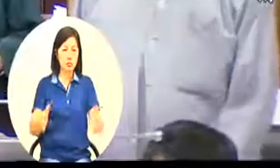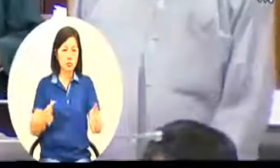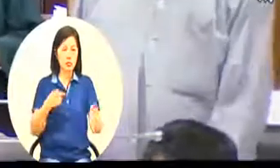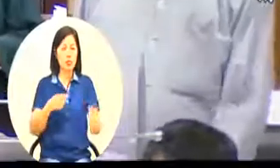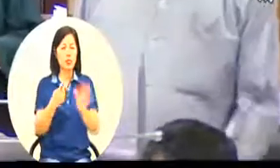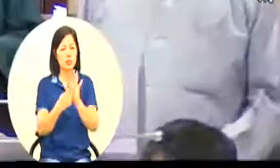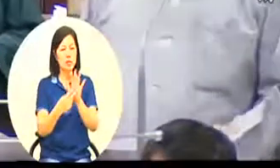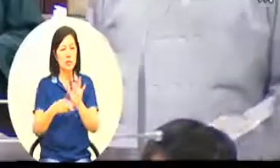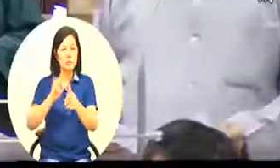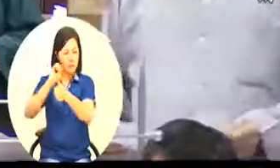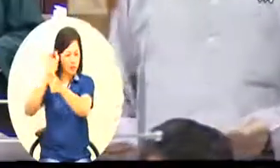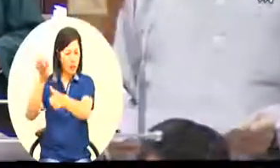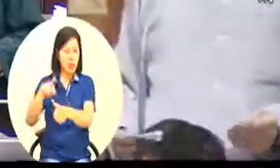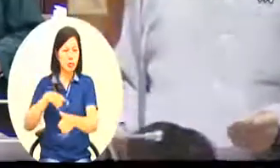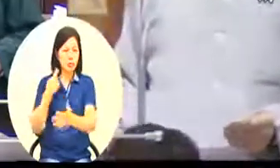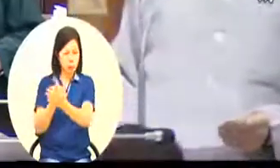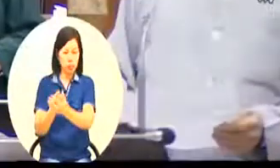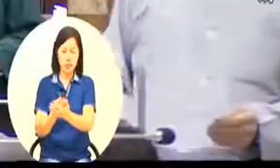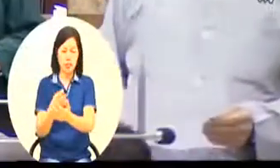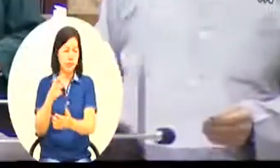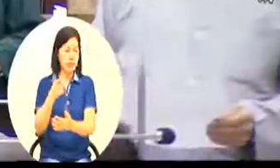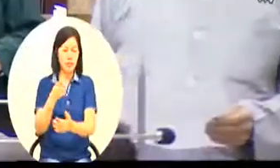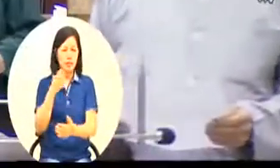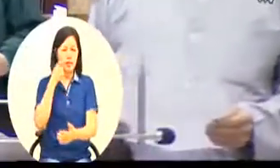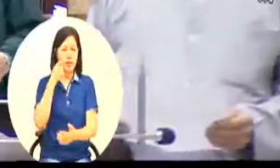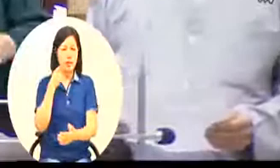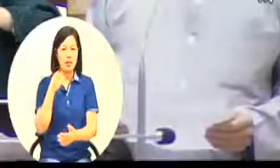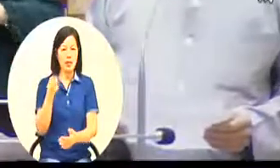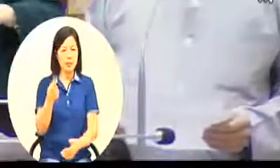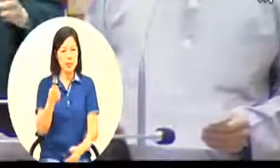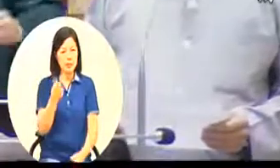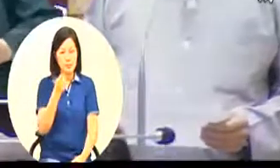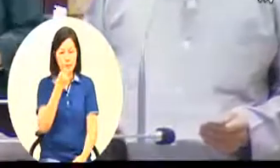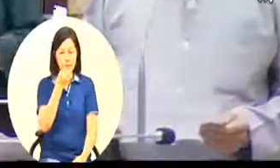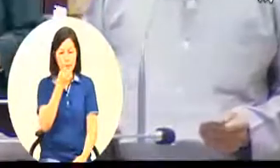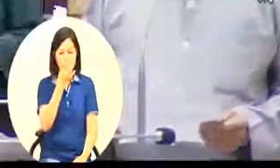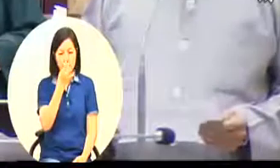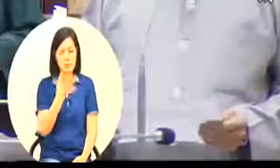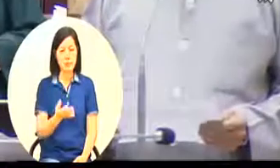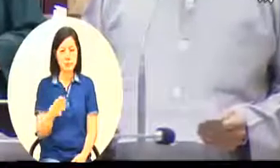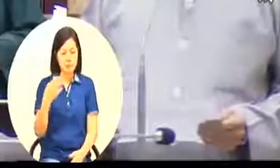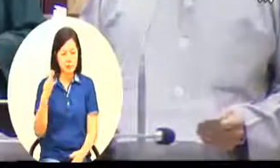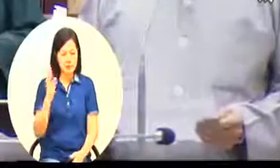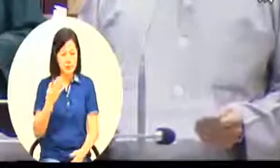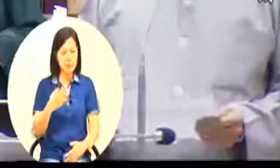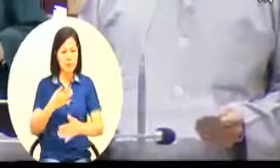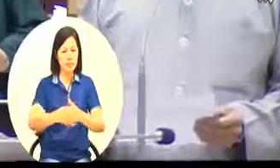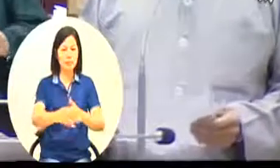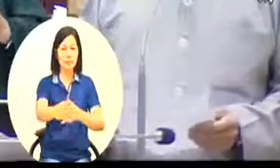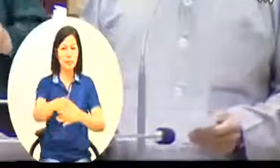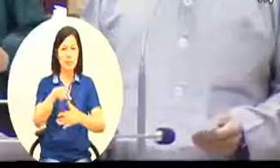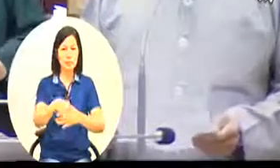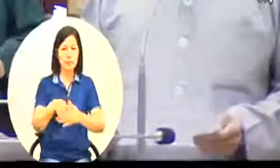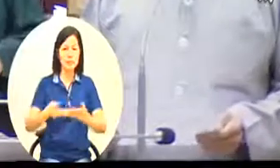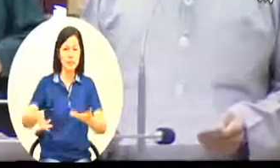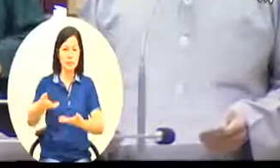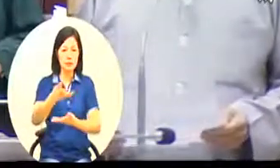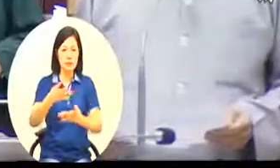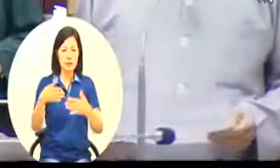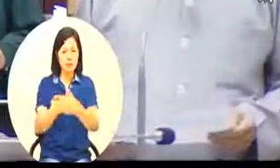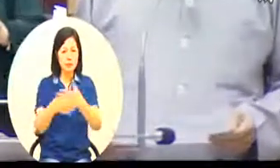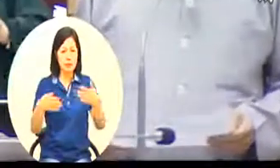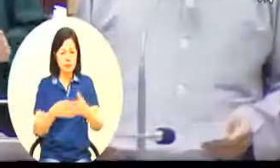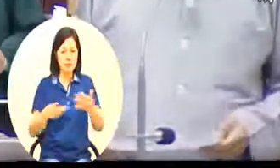明我袂当去参加，但是伫即个过程内底，啊，真侪应该有的交通关